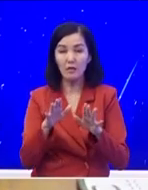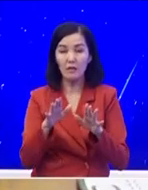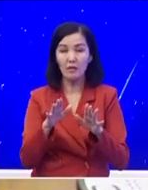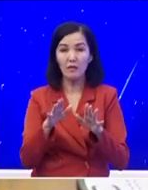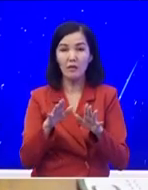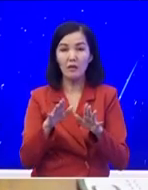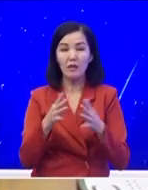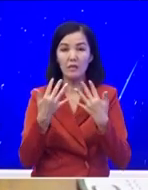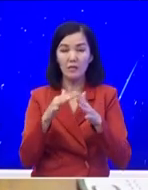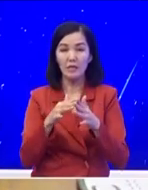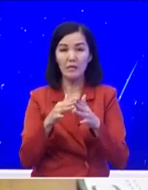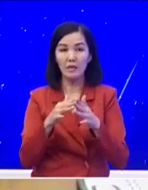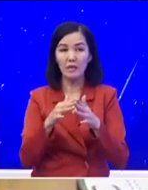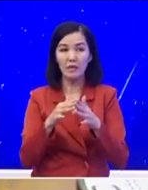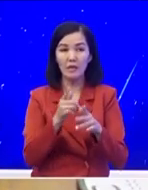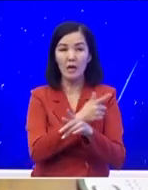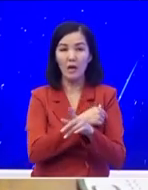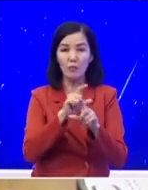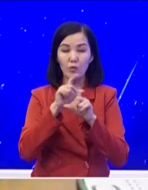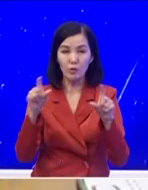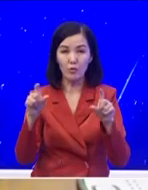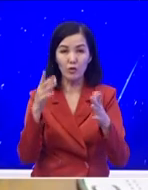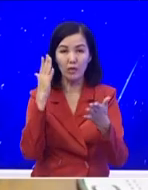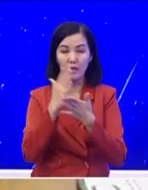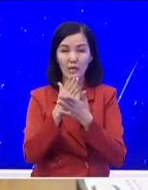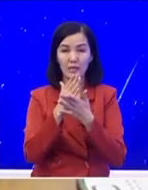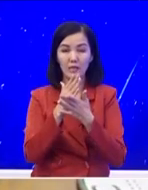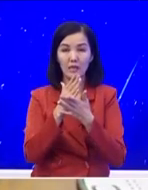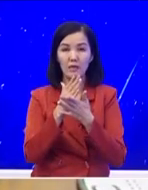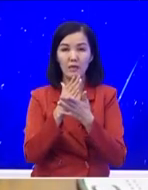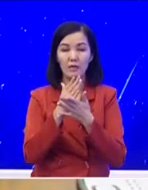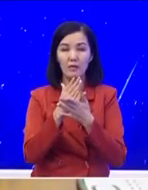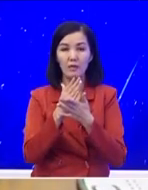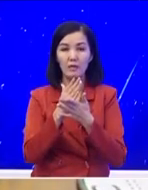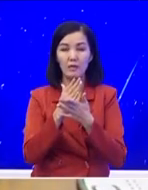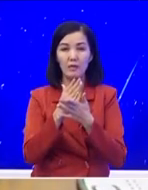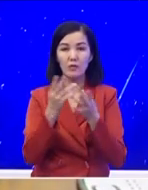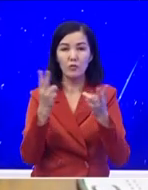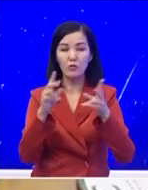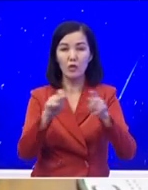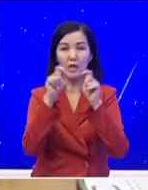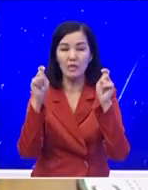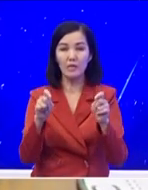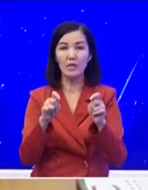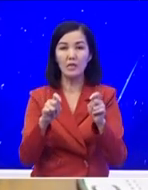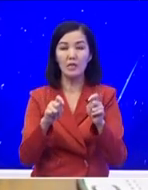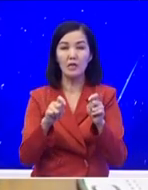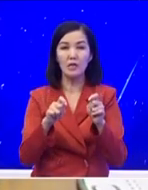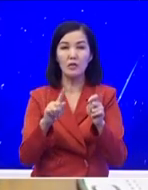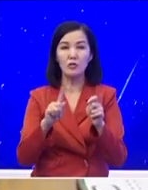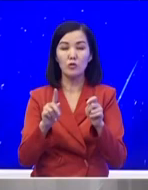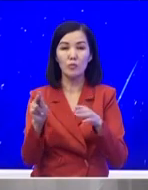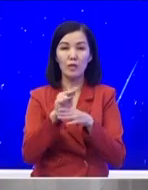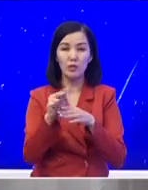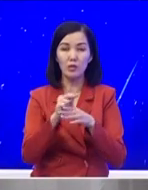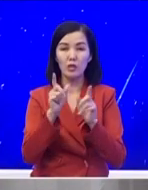есть в сельских округах, сельские врачебные амбулатории, сельские больницы, которых можно там разворачивать